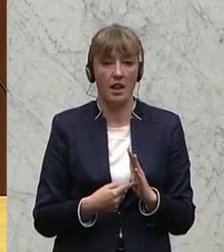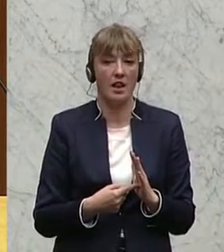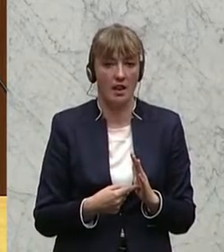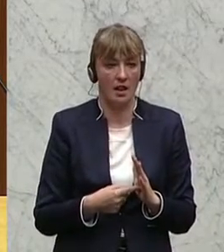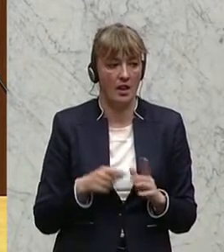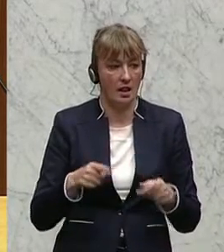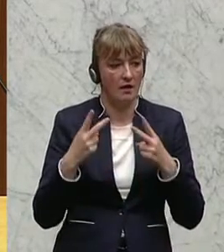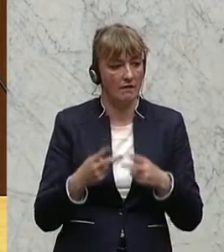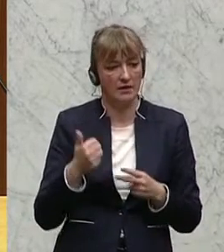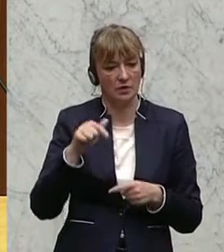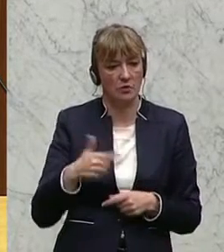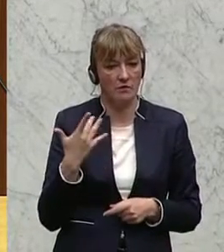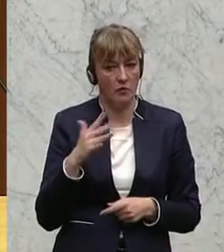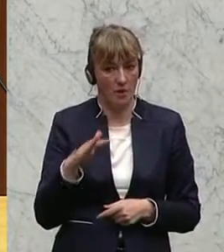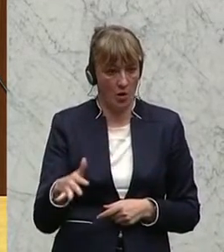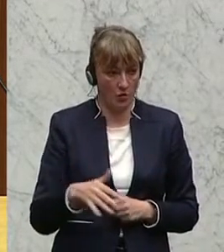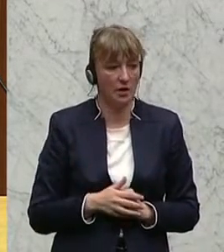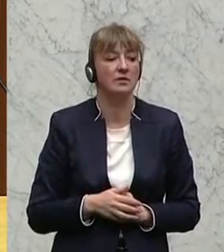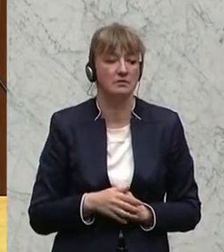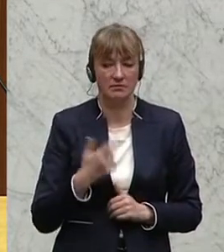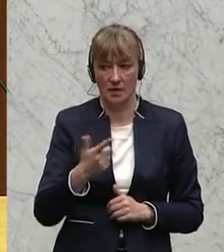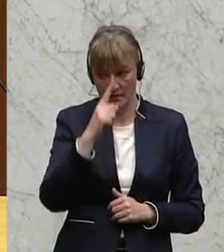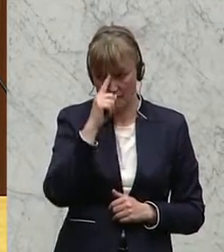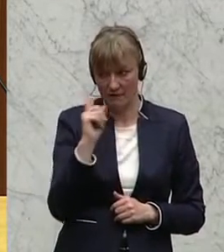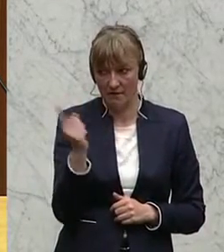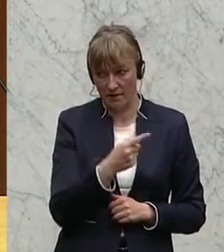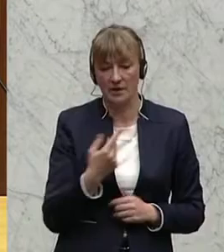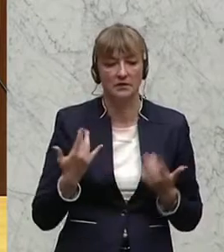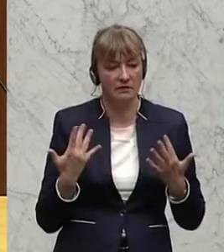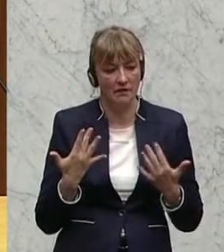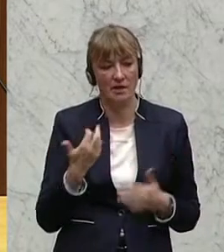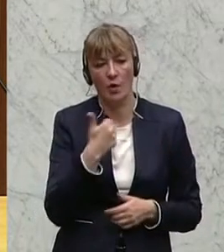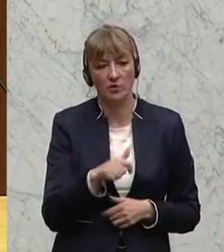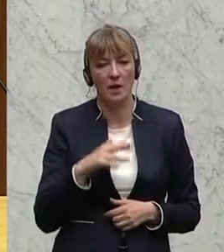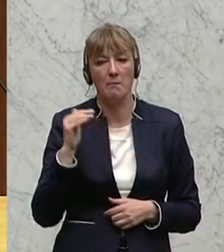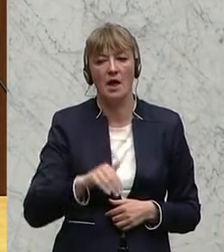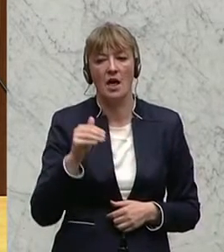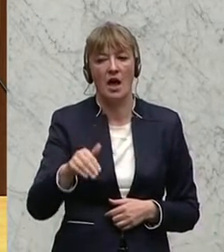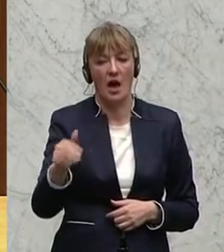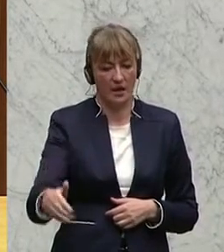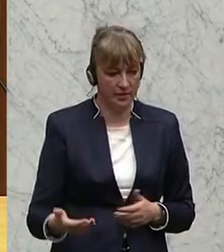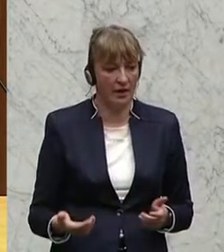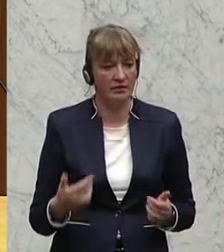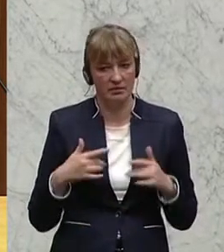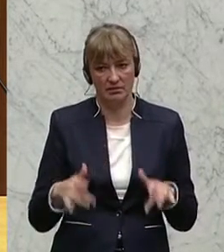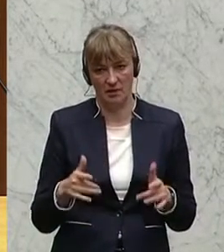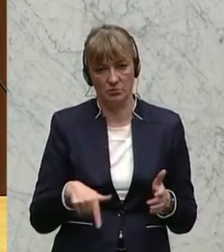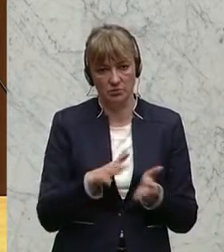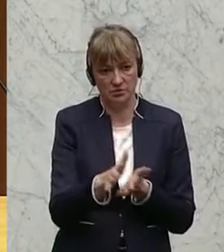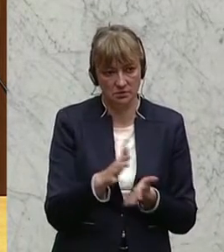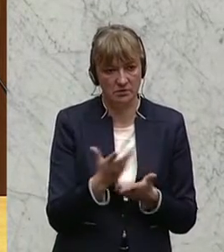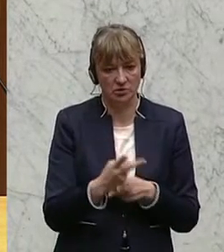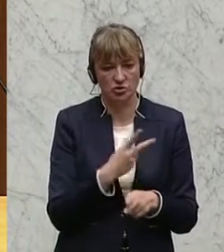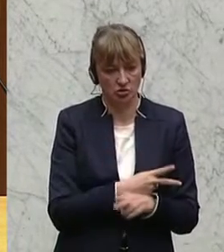mit diesem Wert von 1,5 Millionen, dann wissen Sie, bei wie vielen 100 Milliarden wir liegen, was das